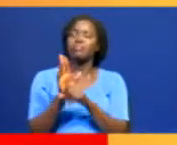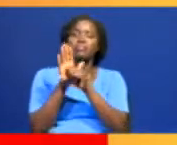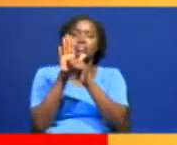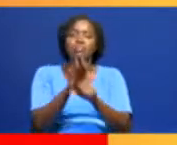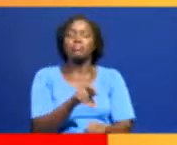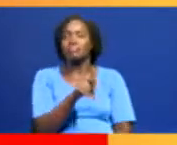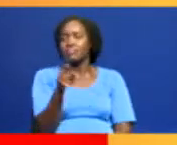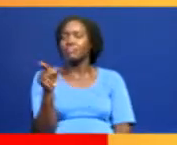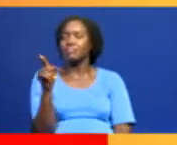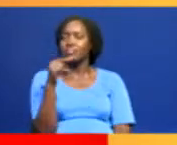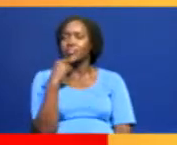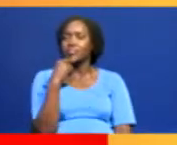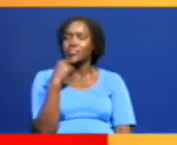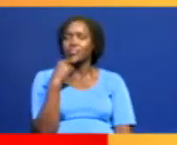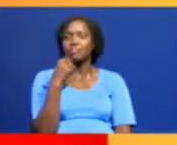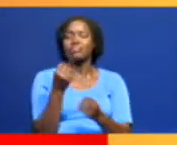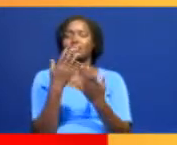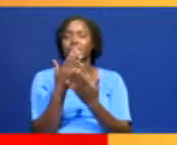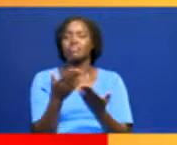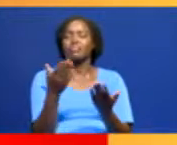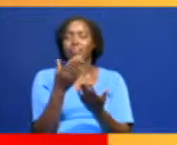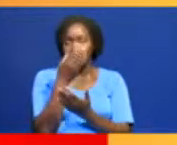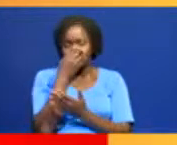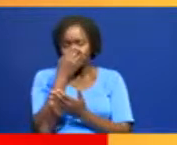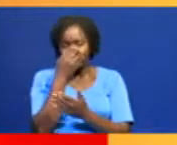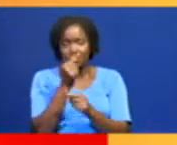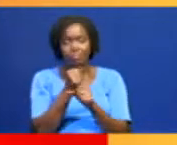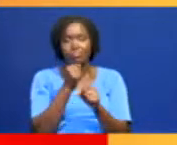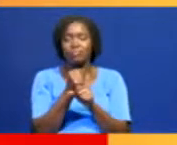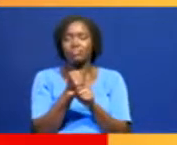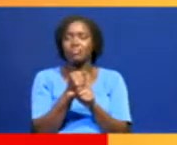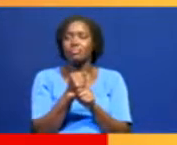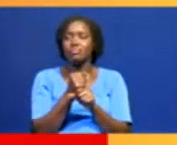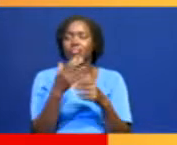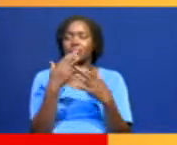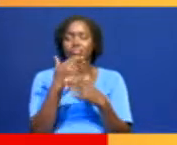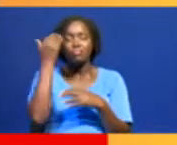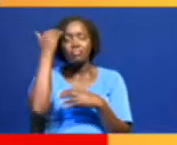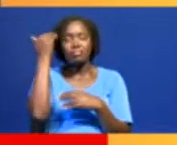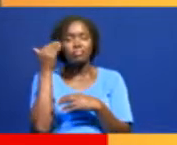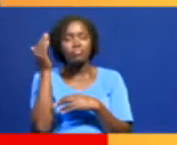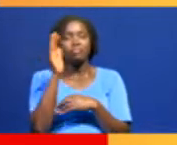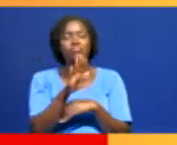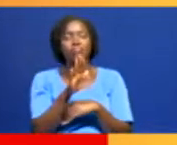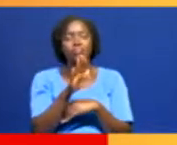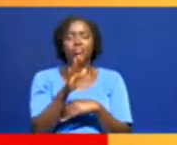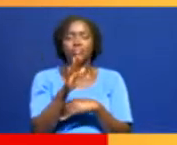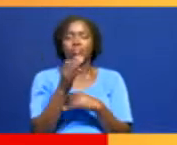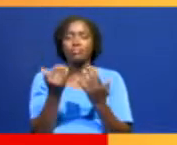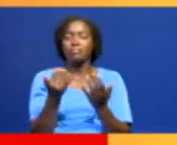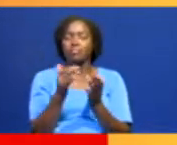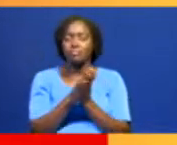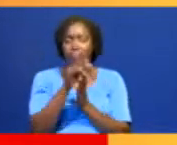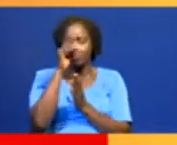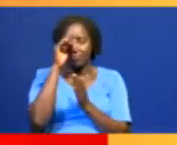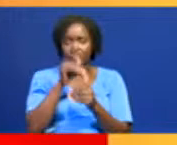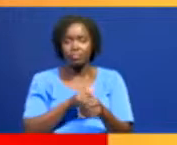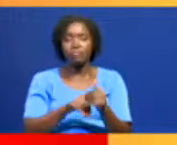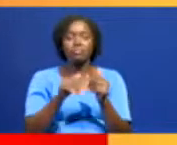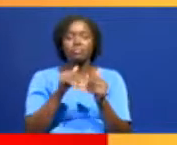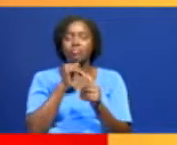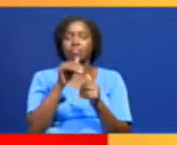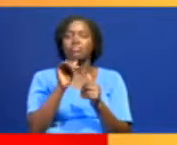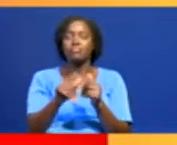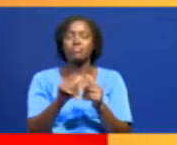yeye. Sababu vitu mingi ambazo Daktari William Ruto amefanya, watu wameenda kotini na hii serikali imefuatilia. Hatujaona kwamba